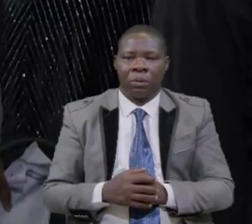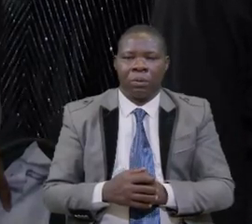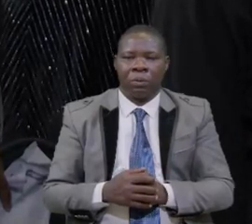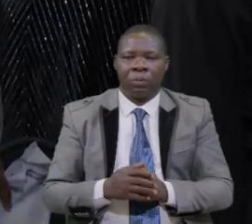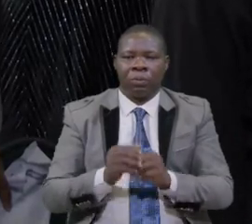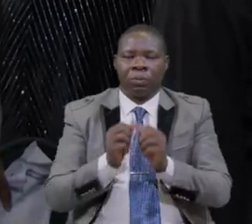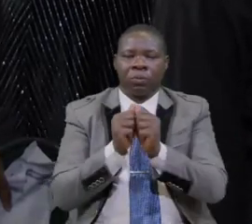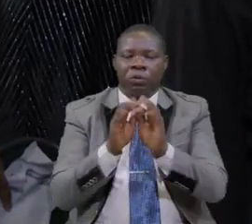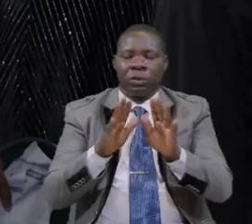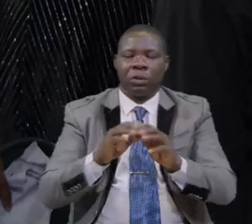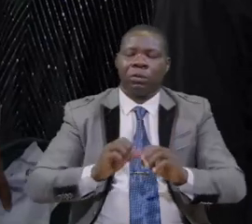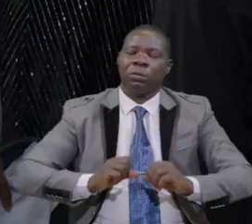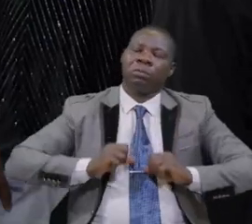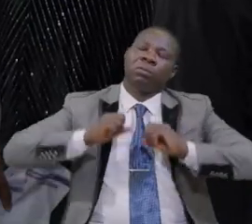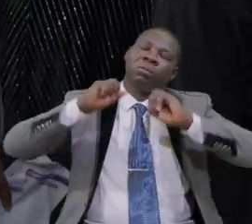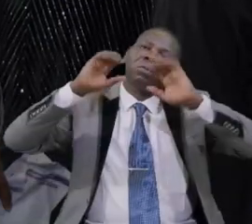Sans abandonner